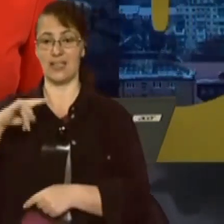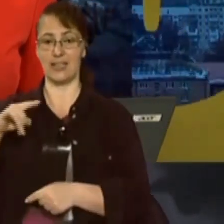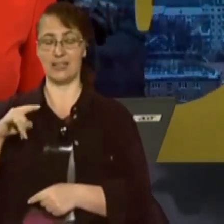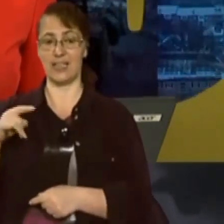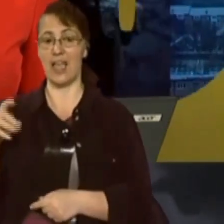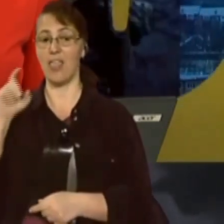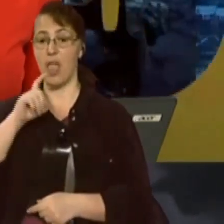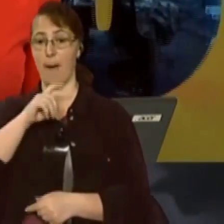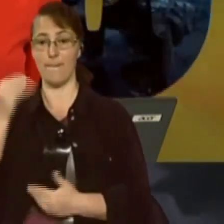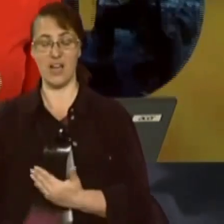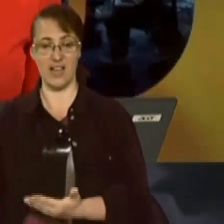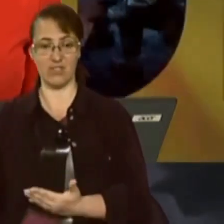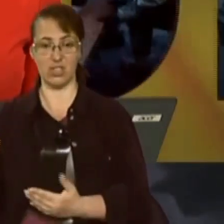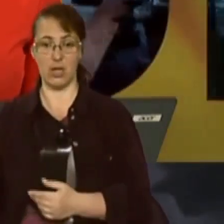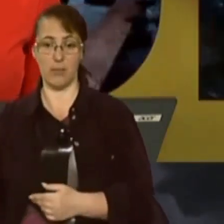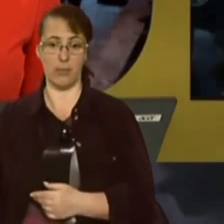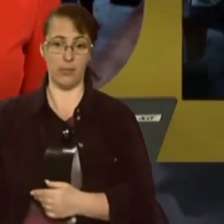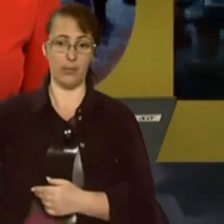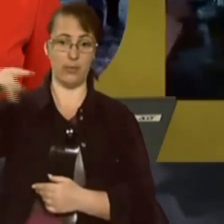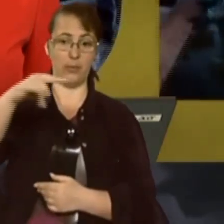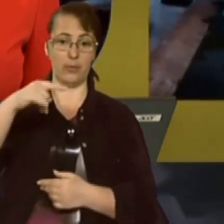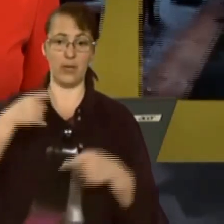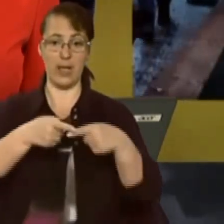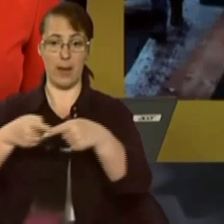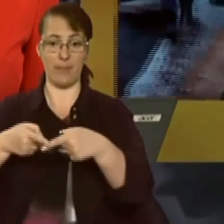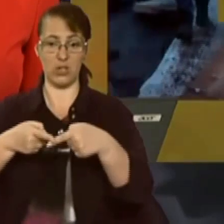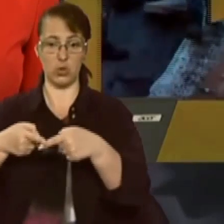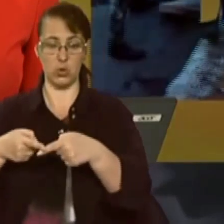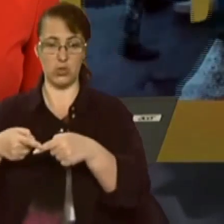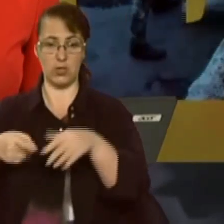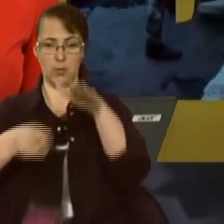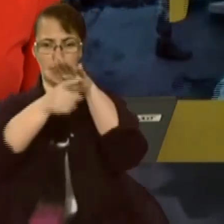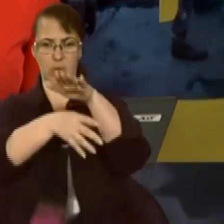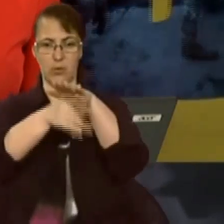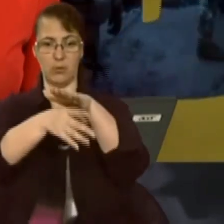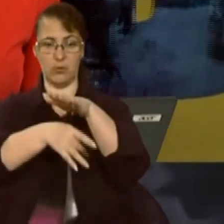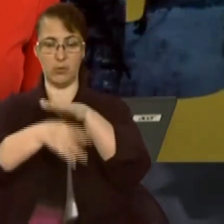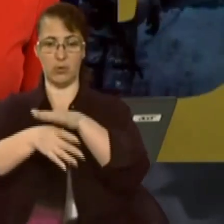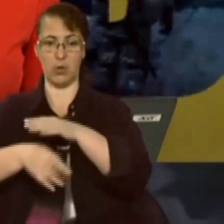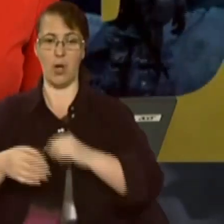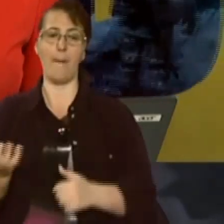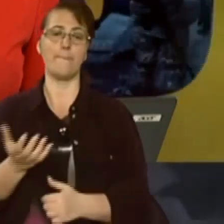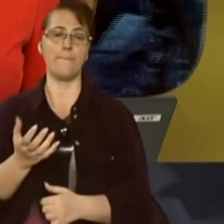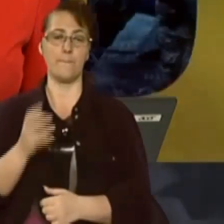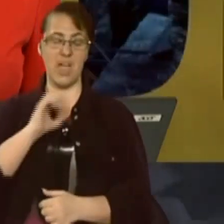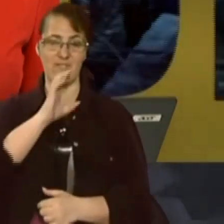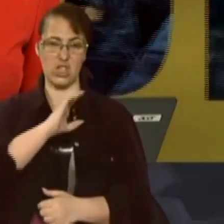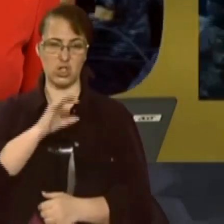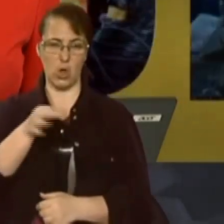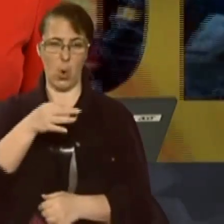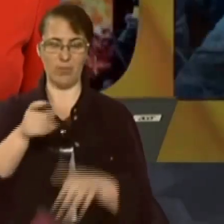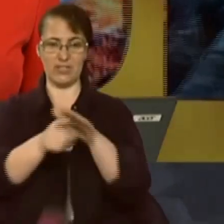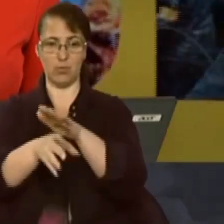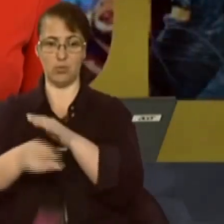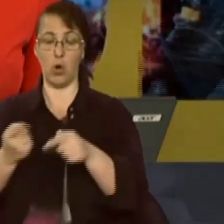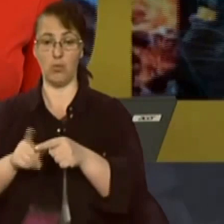і, залітаючи в повітряний простір Білорусі, завдає ударів по північ областях, так як ця ракета має дальність